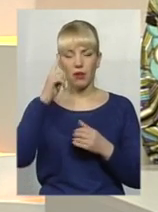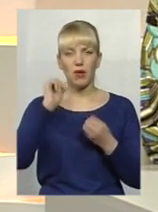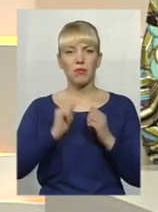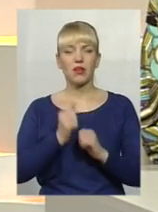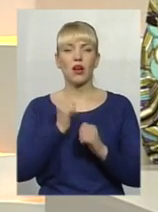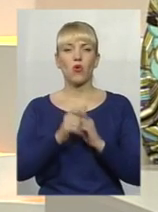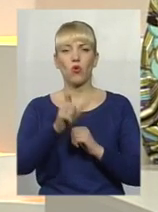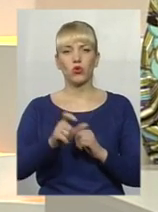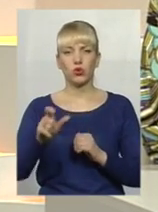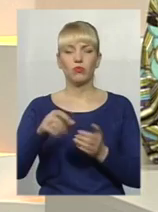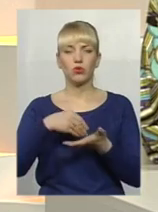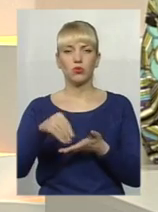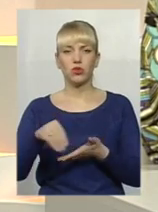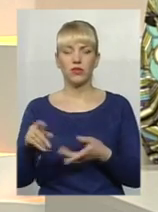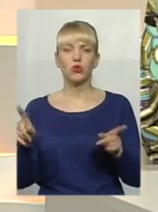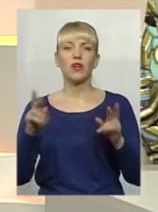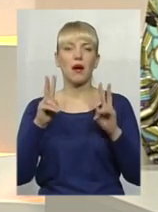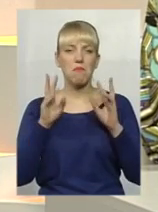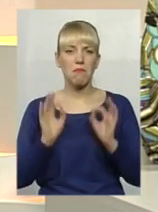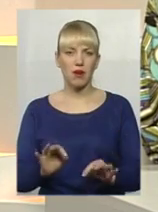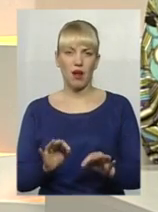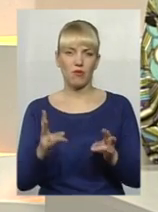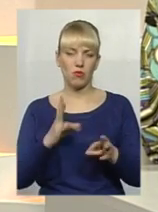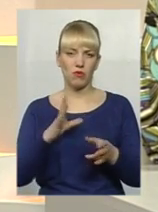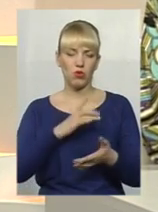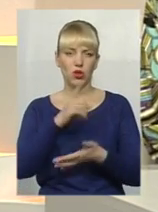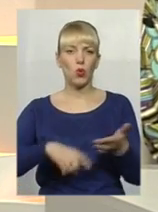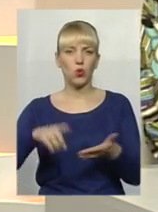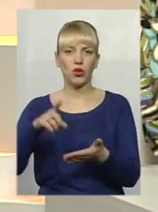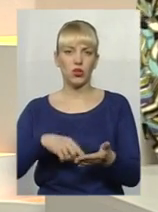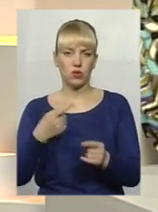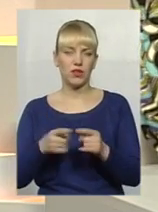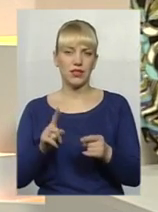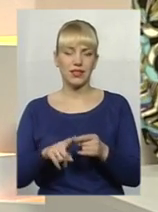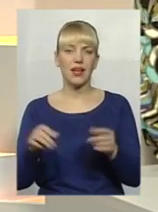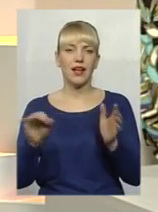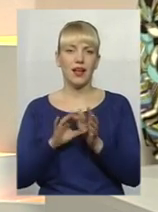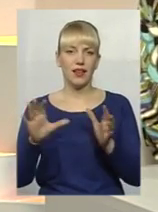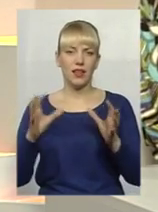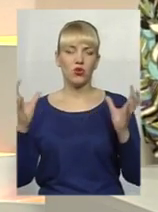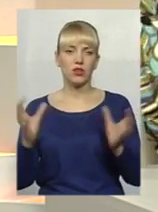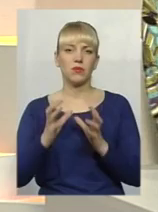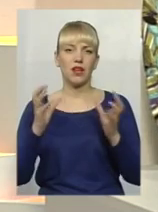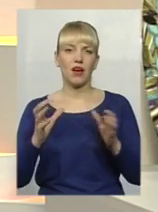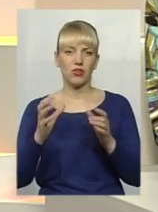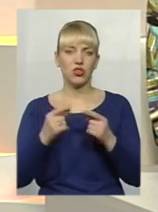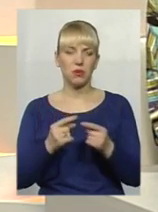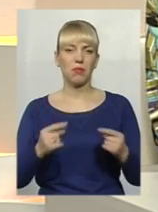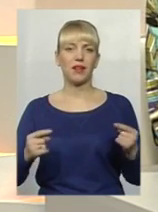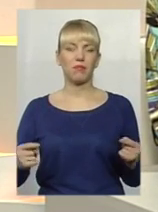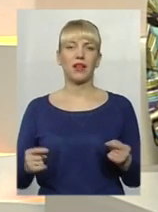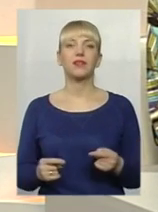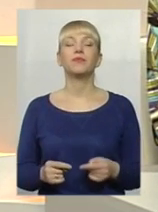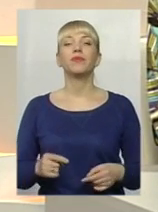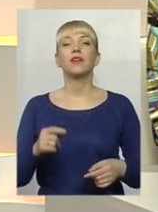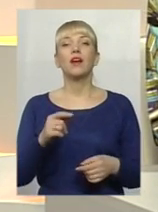кожному споживачеві і як правильно мають утилізовуватися ці енергозберігаючі предмети.